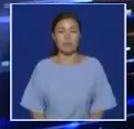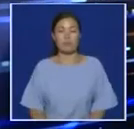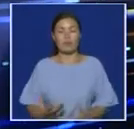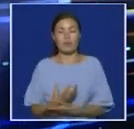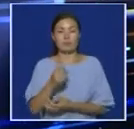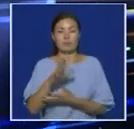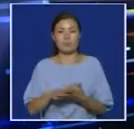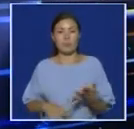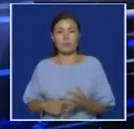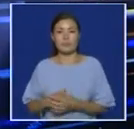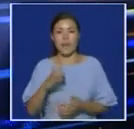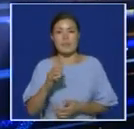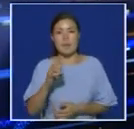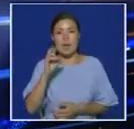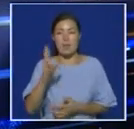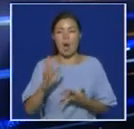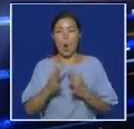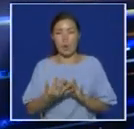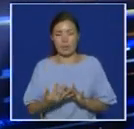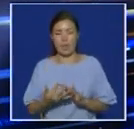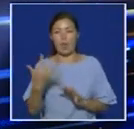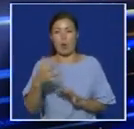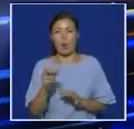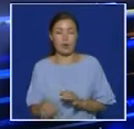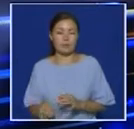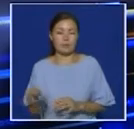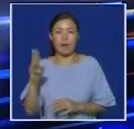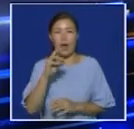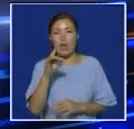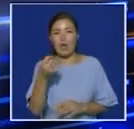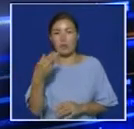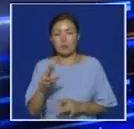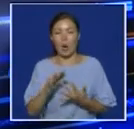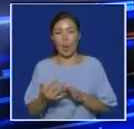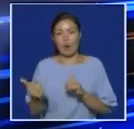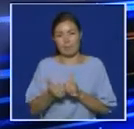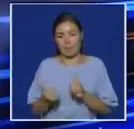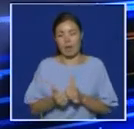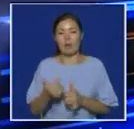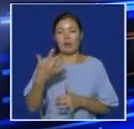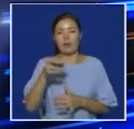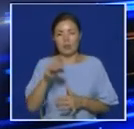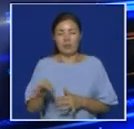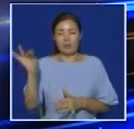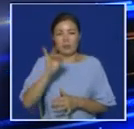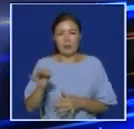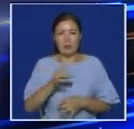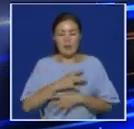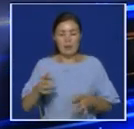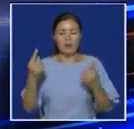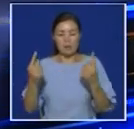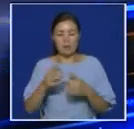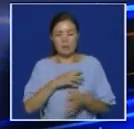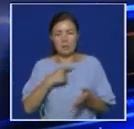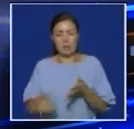Хабарымыздар қарай жалғастырамыз. Сенек ауылының құрылғанына 50 жыл. Қарағай ауданына қарасты елді мекен 50 жылдық мерейтойын атап